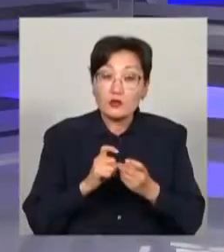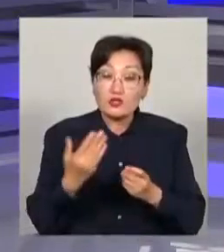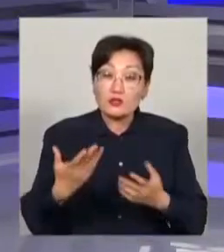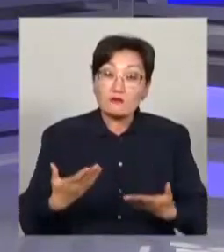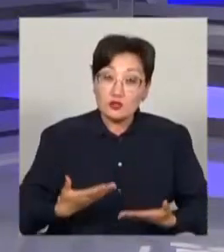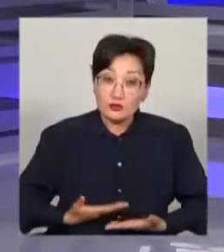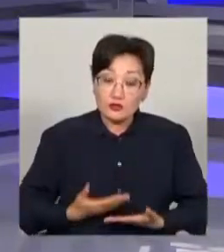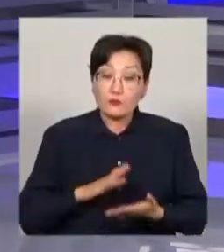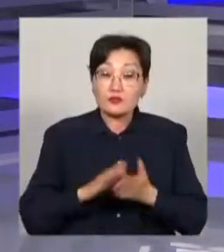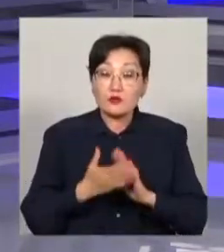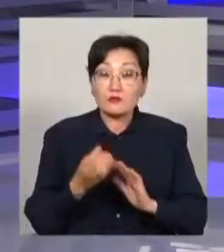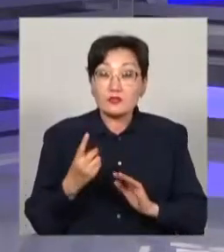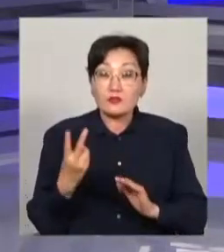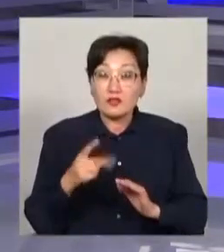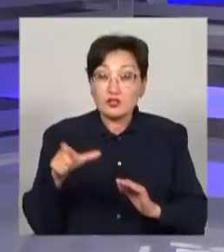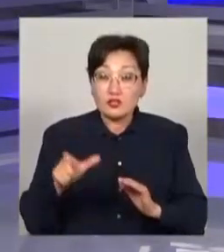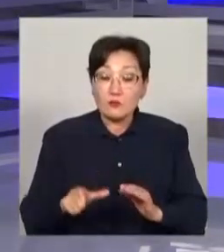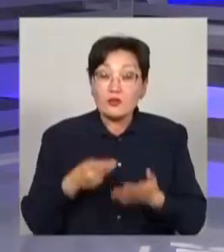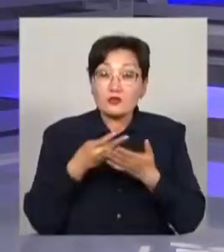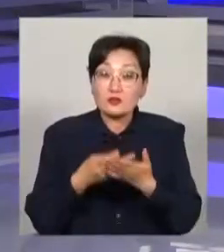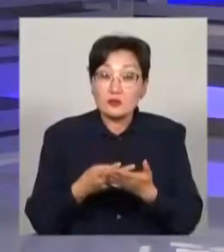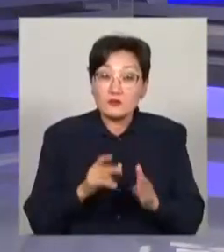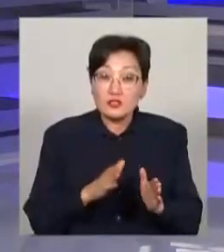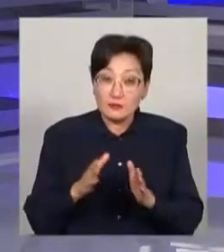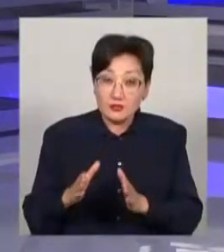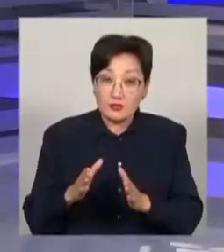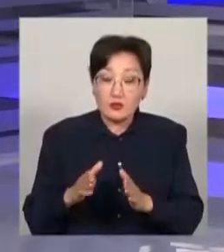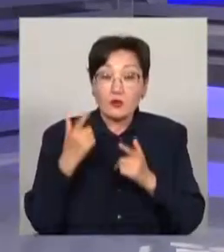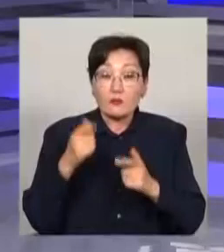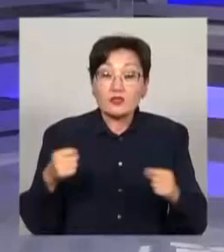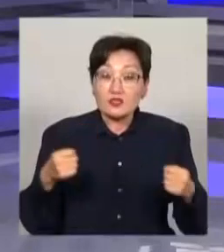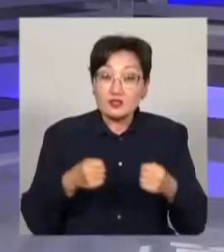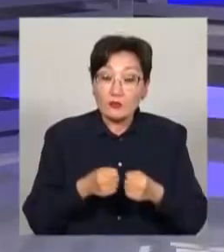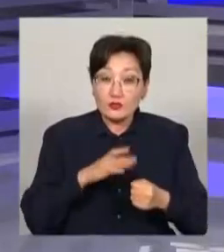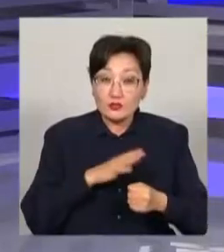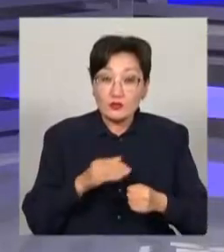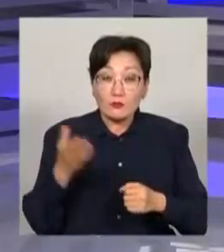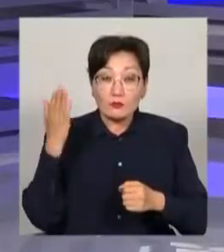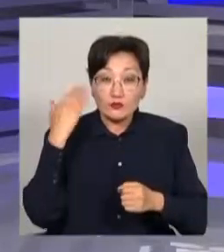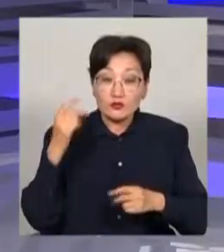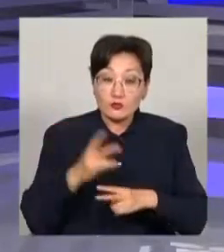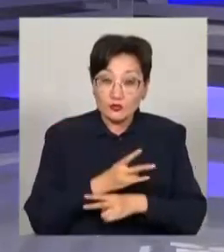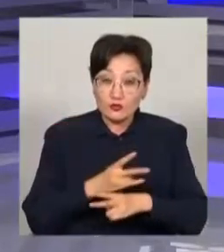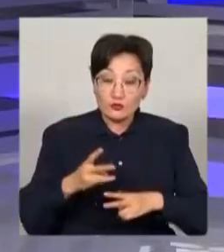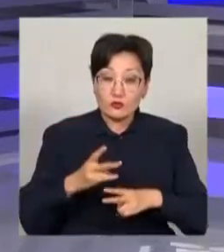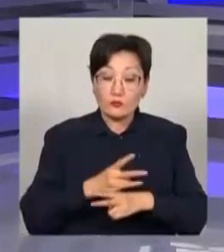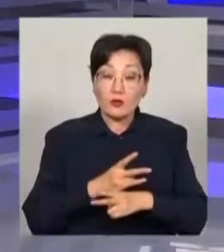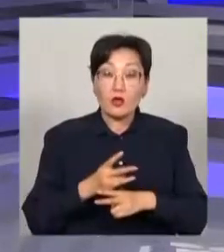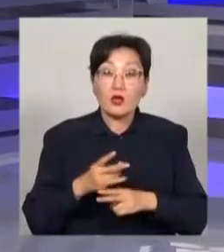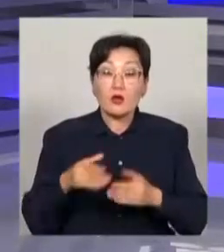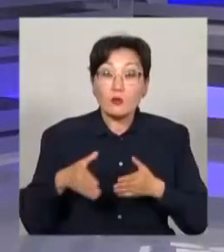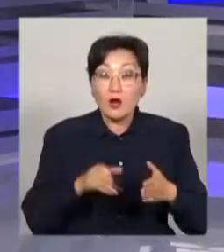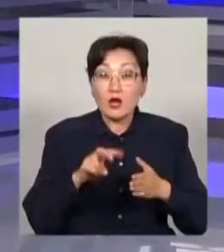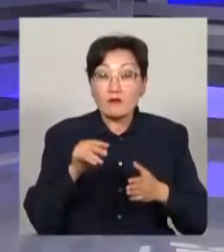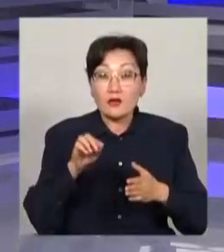его жизнь. Состояние еще двоих поступивших стабильное. Напомню, ДТП произошло минувшей ночью на